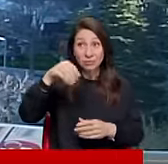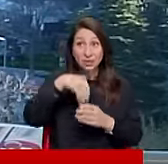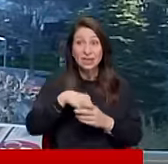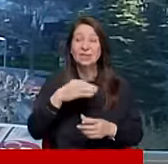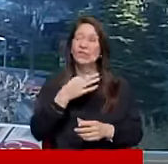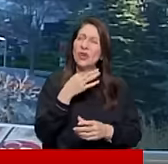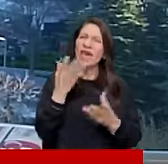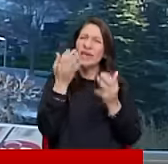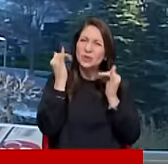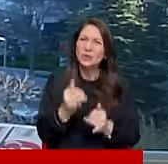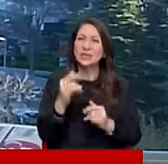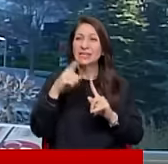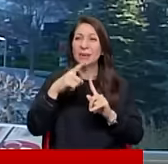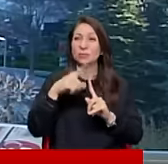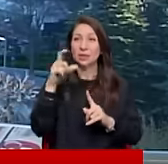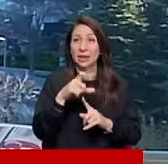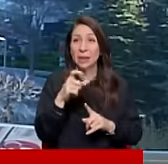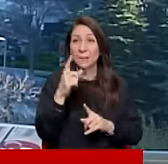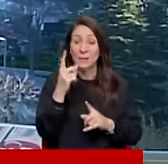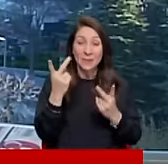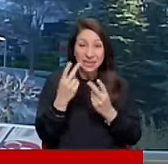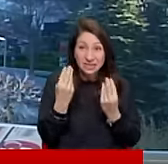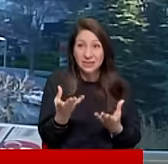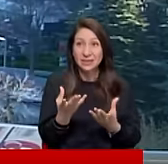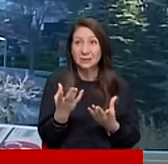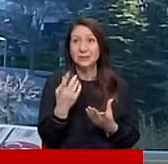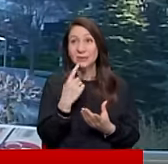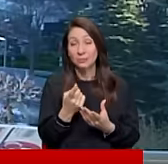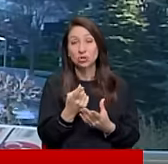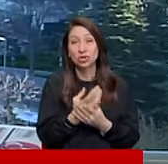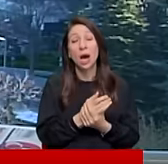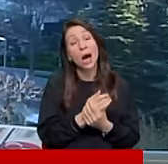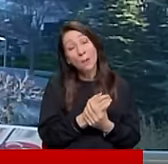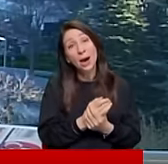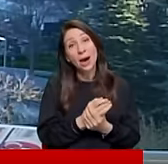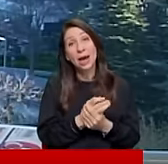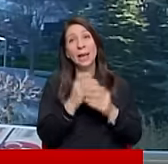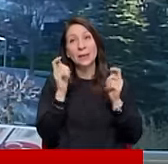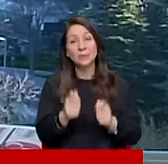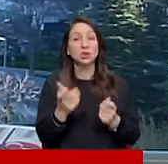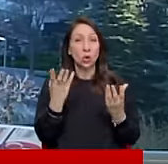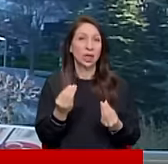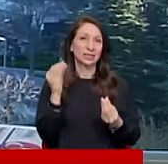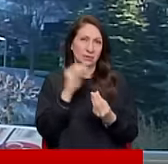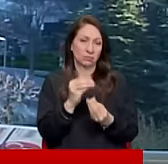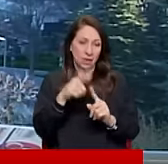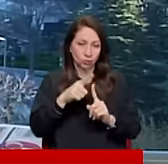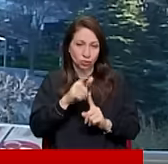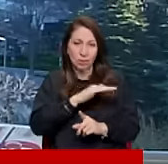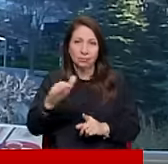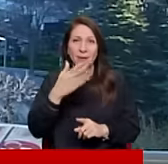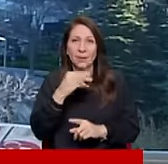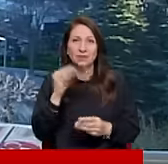Demişler ki efendim en azından Temmuz ayı bir mesaj verin demişler. zaten yapılacak olan zam yapılacak aile ile